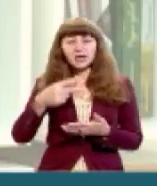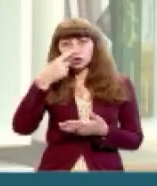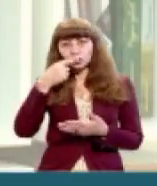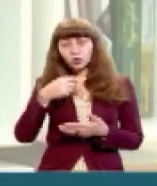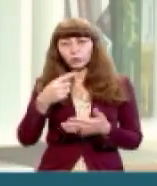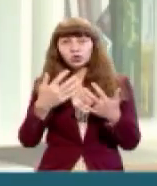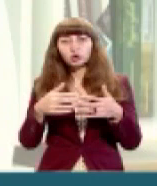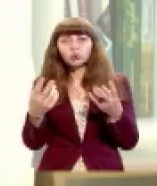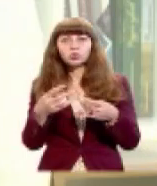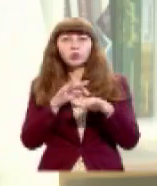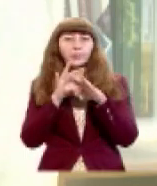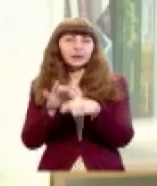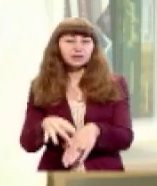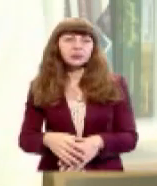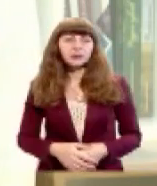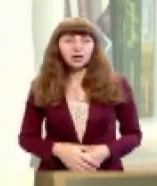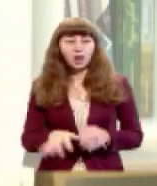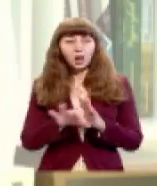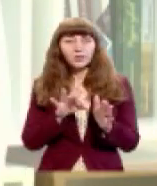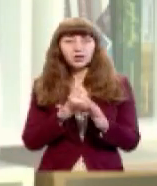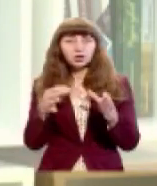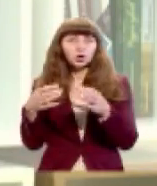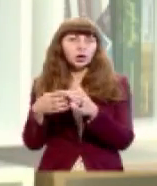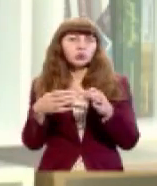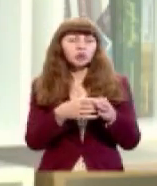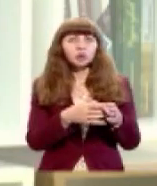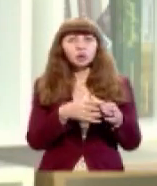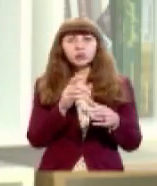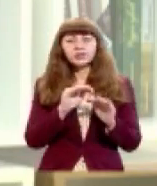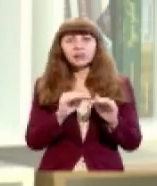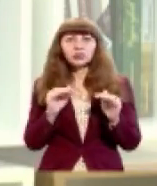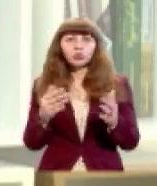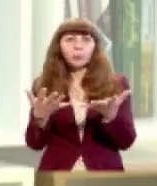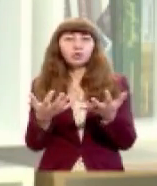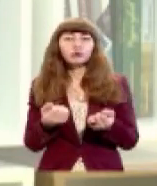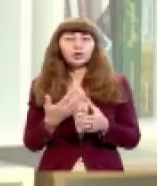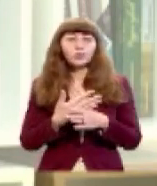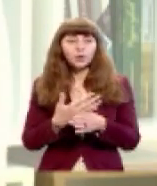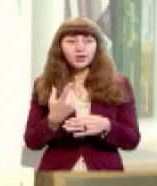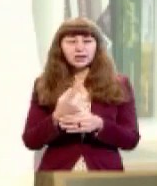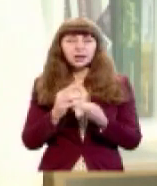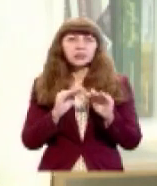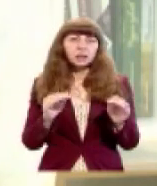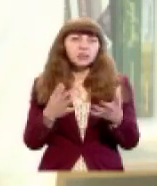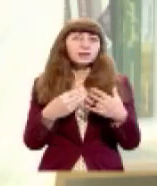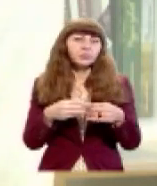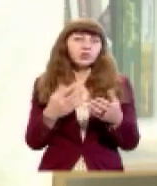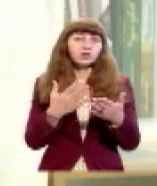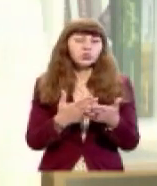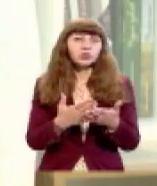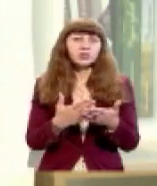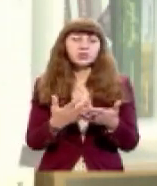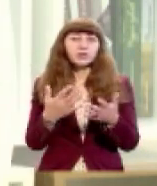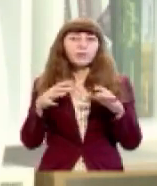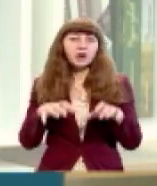заявление от законного представителя. Көмек алатын балалардың нақты санаттары айқындалды. Олар мемлекеттік атаулы әлеуметтік көмек алуға